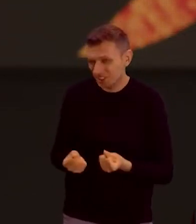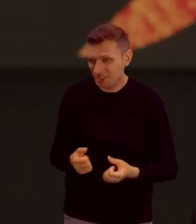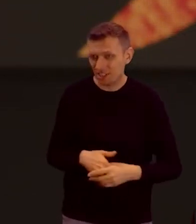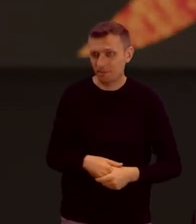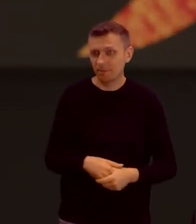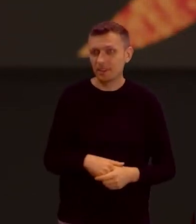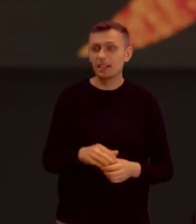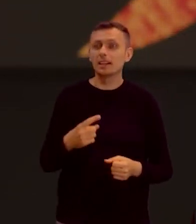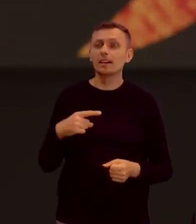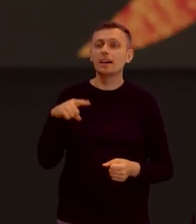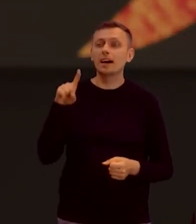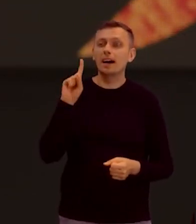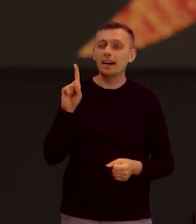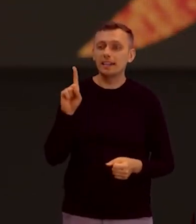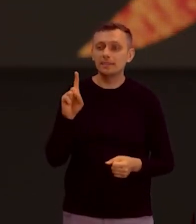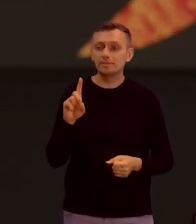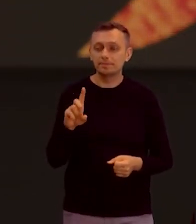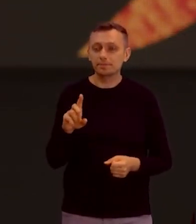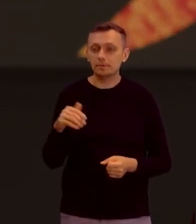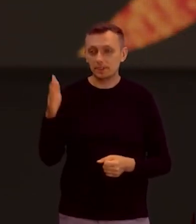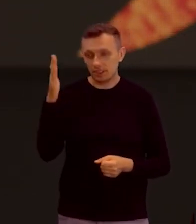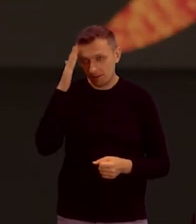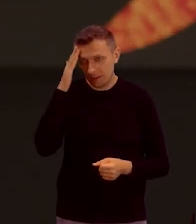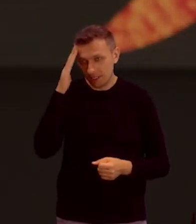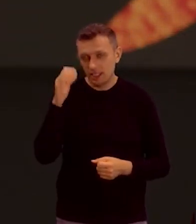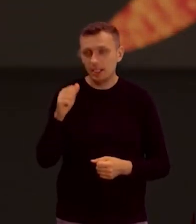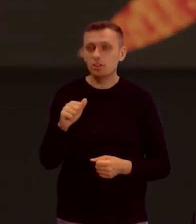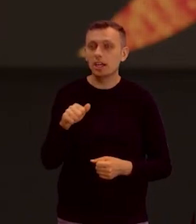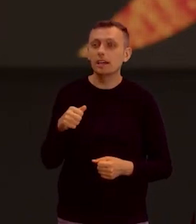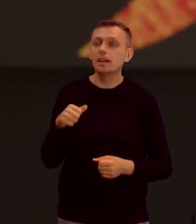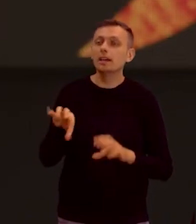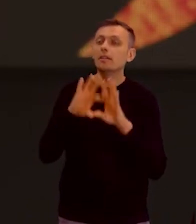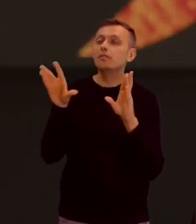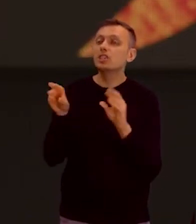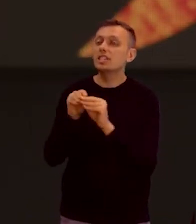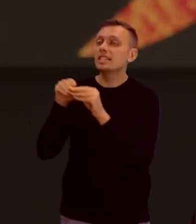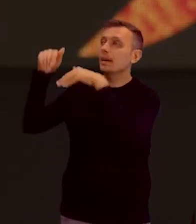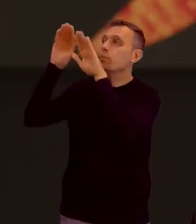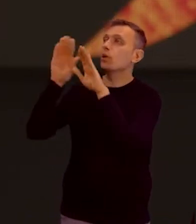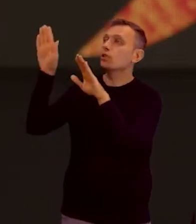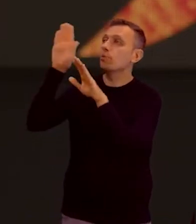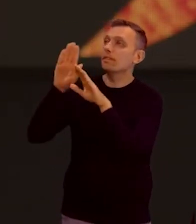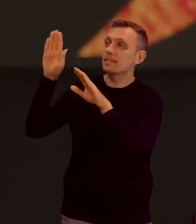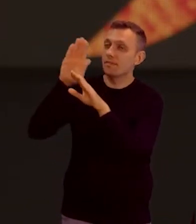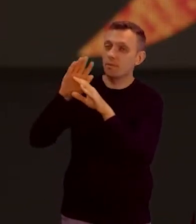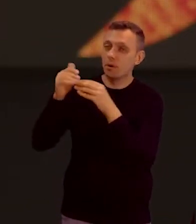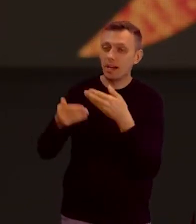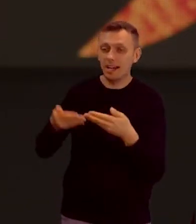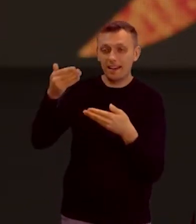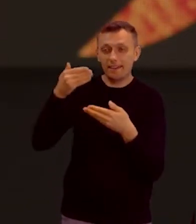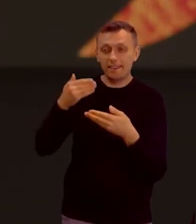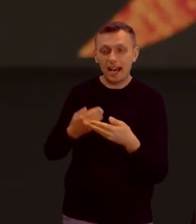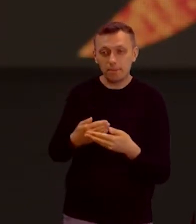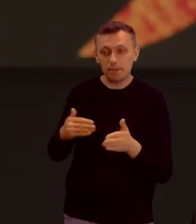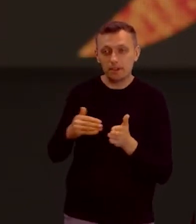najpierw, zanim one staną się błogosławieństwem, to wymagają od nas zaangażowania.